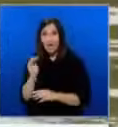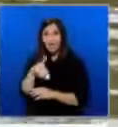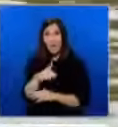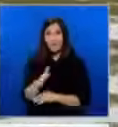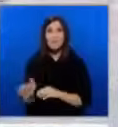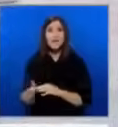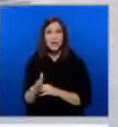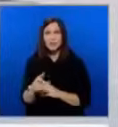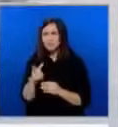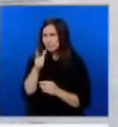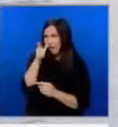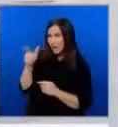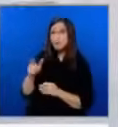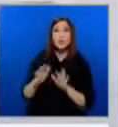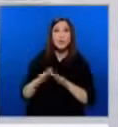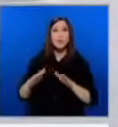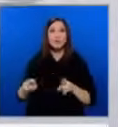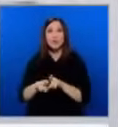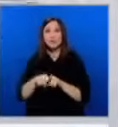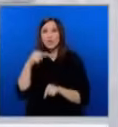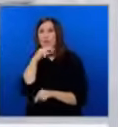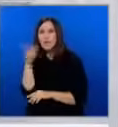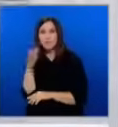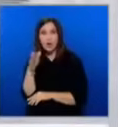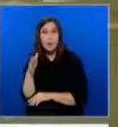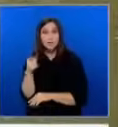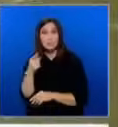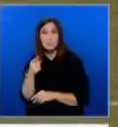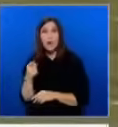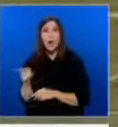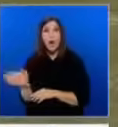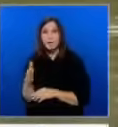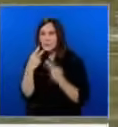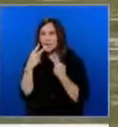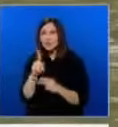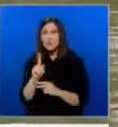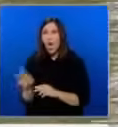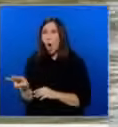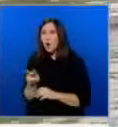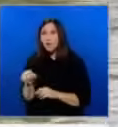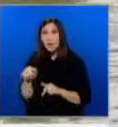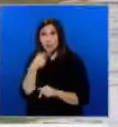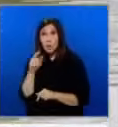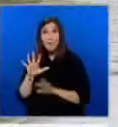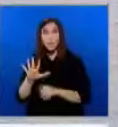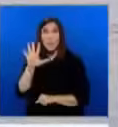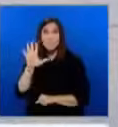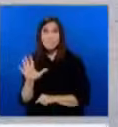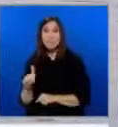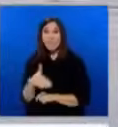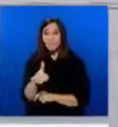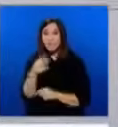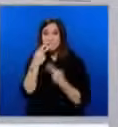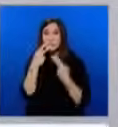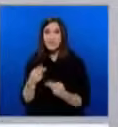е червен флаг. Делфинът е изглеждал дезориентиран. Само тази година поне 5 делфина са видяни навътре по поречието